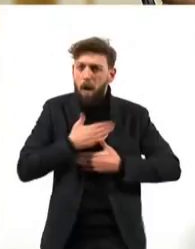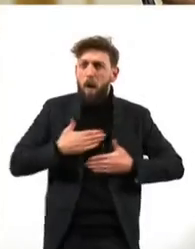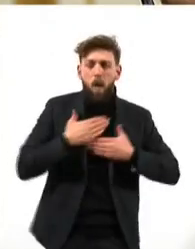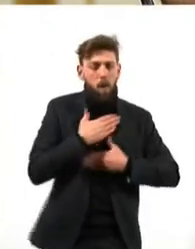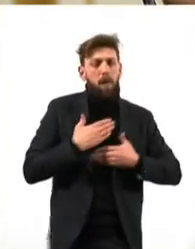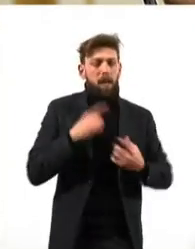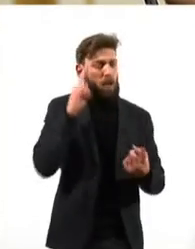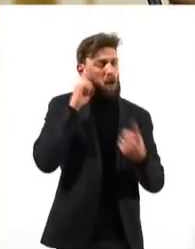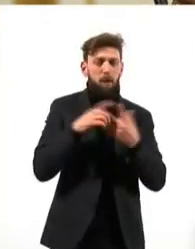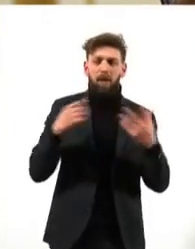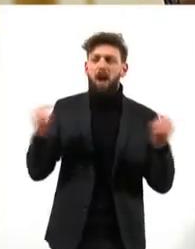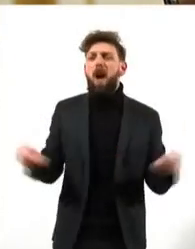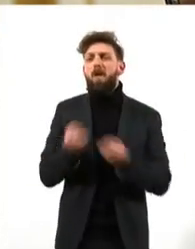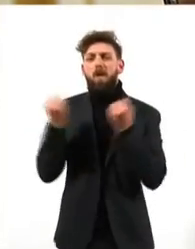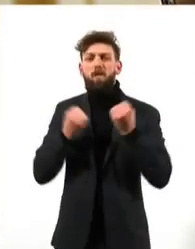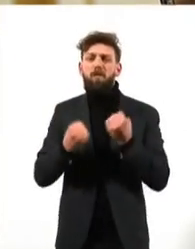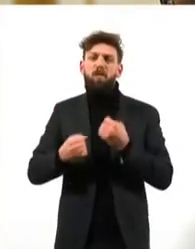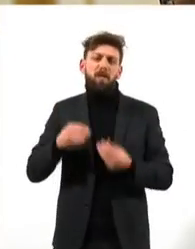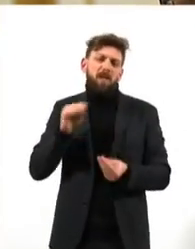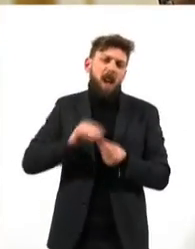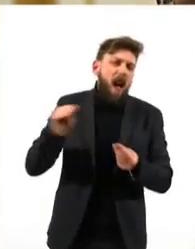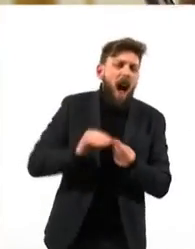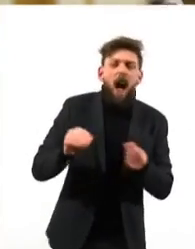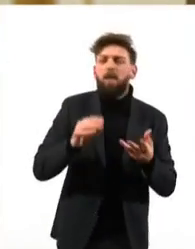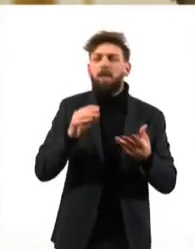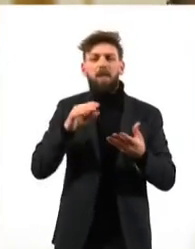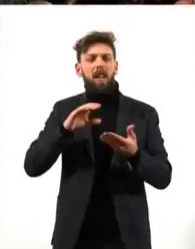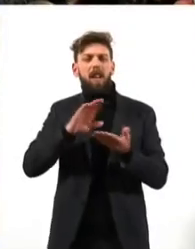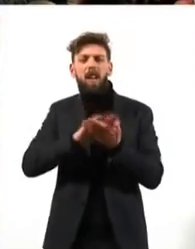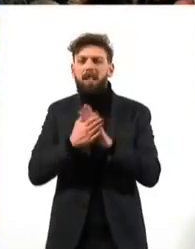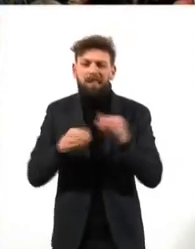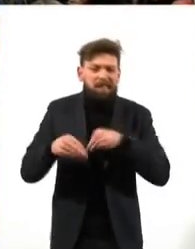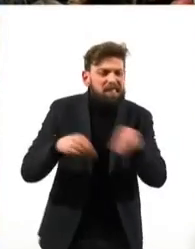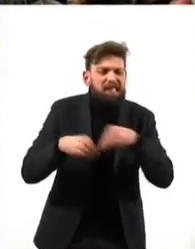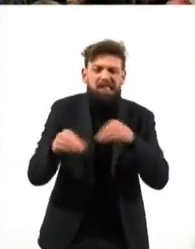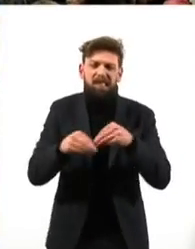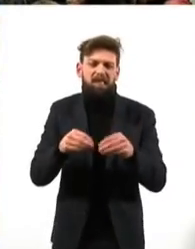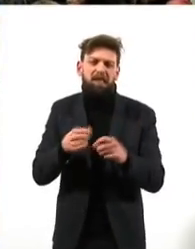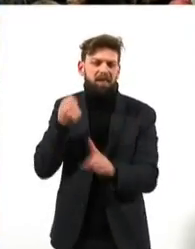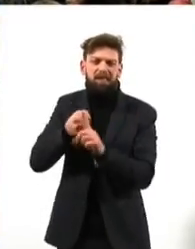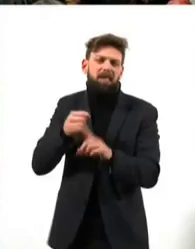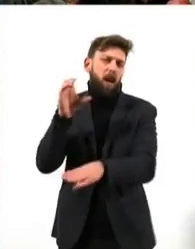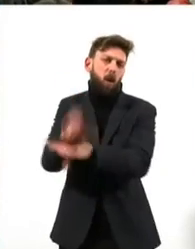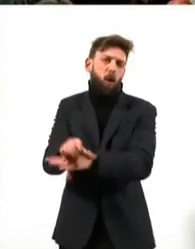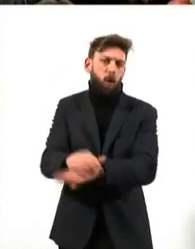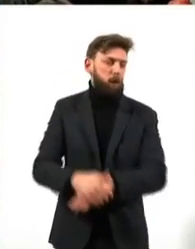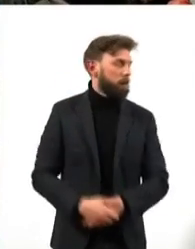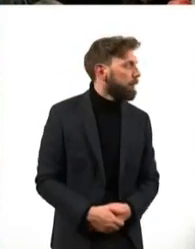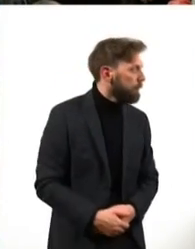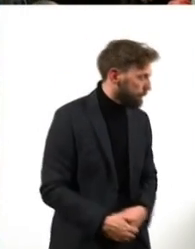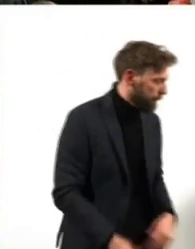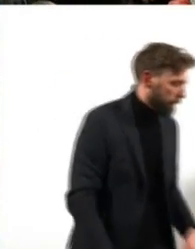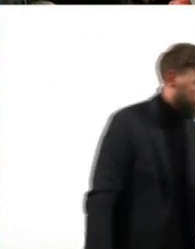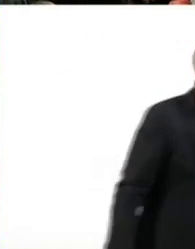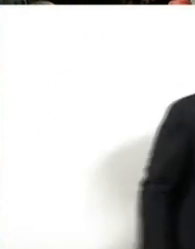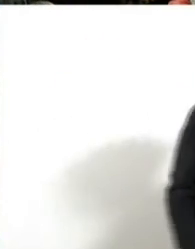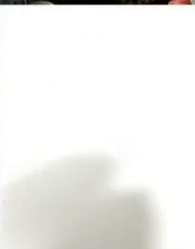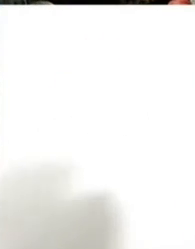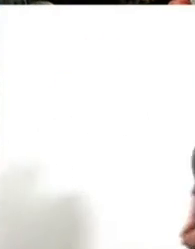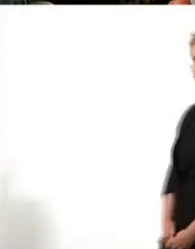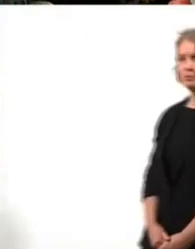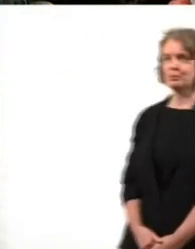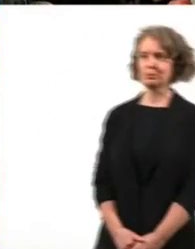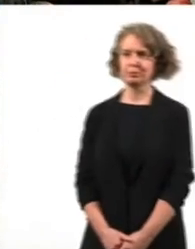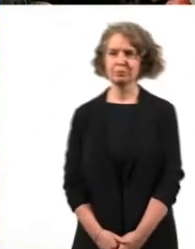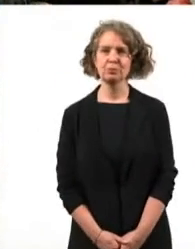paris sportifs, contre les publicités excessives, contre le pari sportif. Merci beaucoup, Gallo. Madame la ministre, chère Sarah, en rebond. En microseconde. Totalement